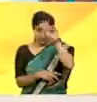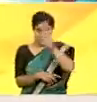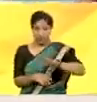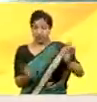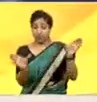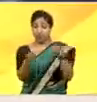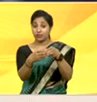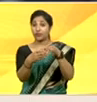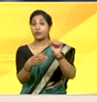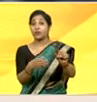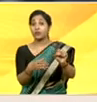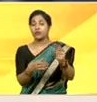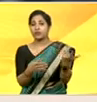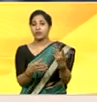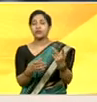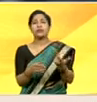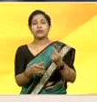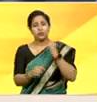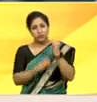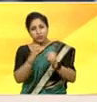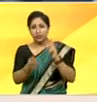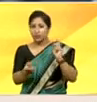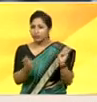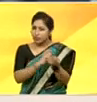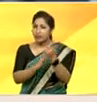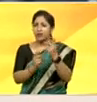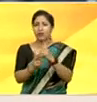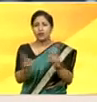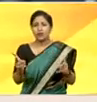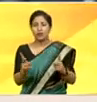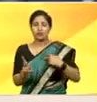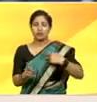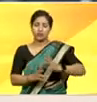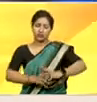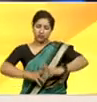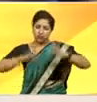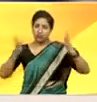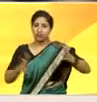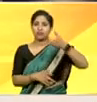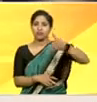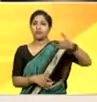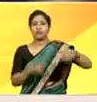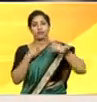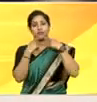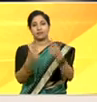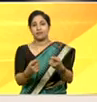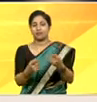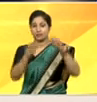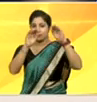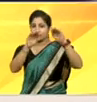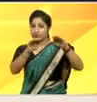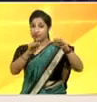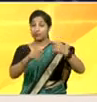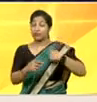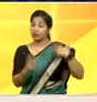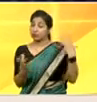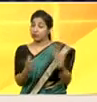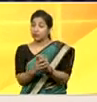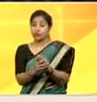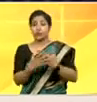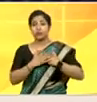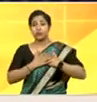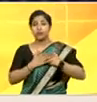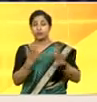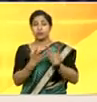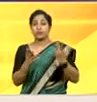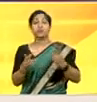को ओलंपिक खेलों की बहुत बहुत शुभकामनाएं देता हूं। हम सबके मन में